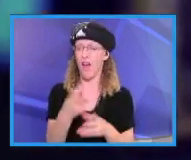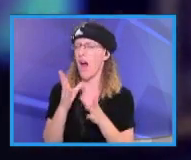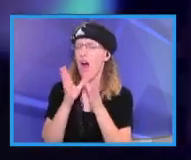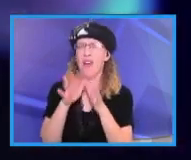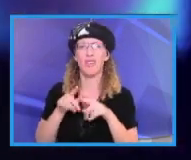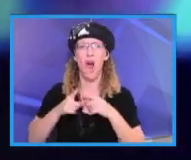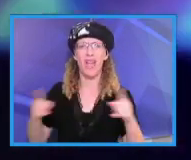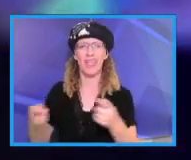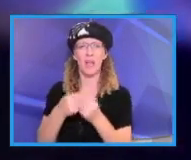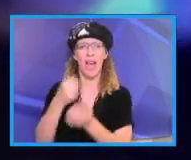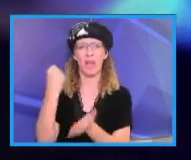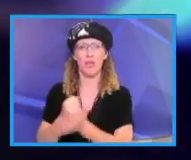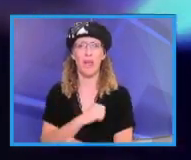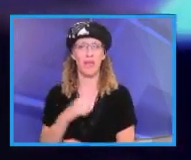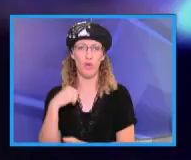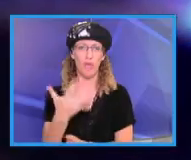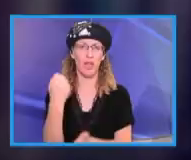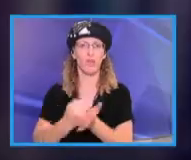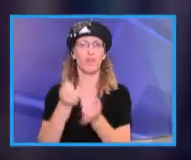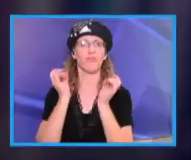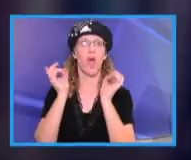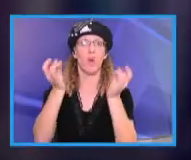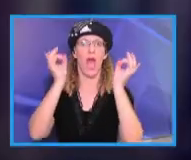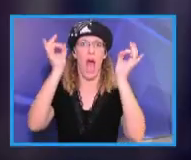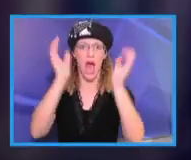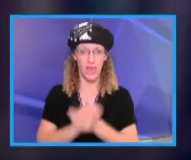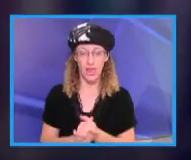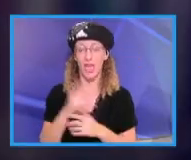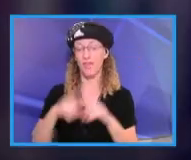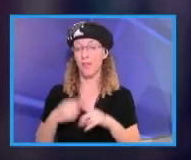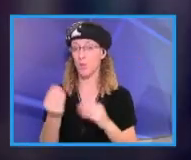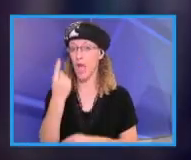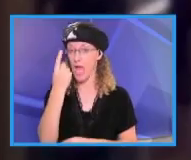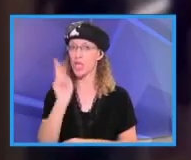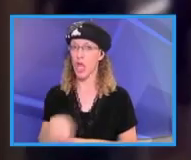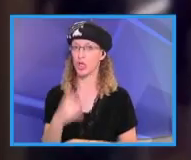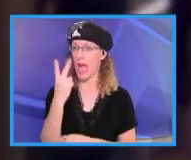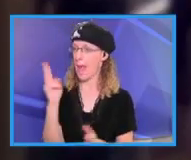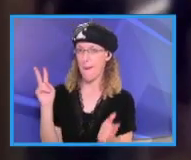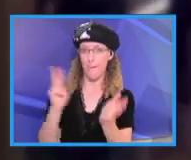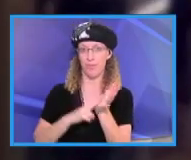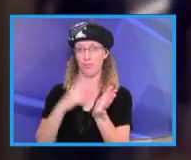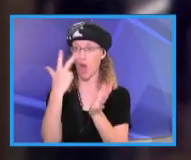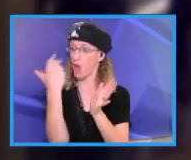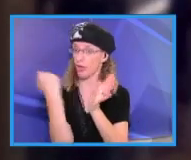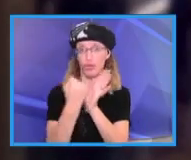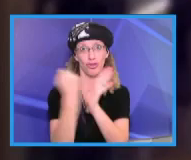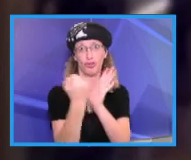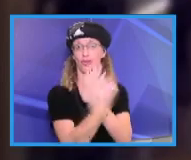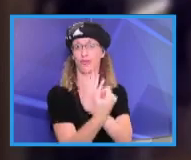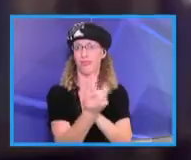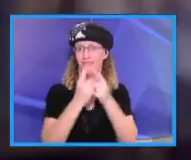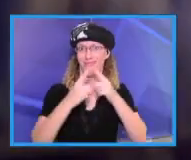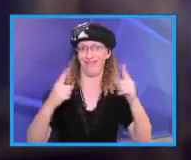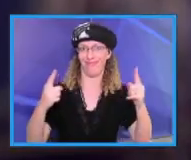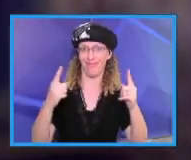כשרות פרטיים שנותנים כשרות מהודרת. לפעמים על מוצר אחד יש 2, 3 ואפילו יותר חותמות